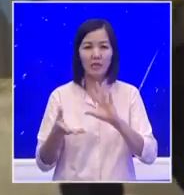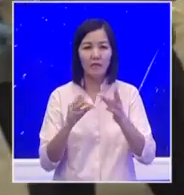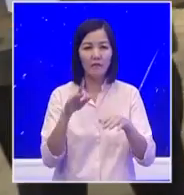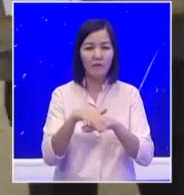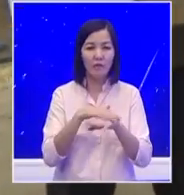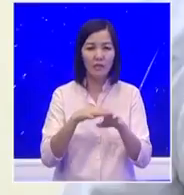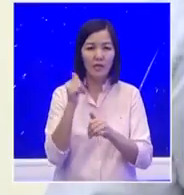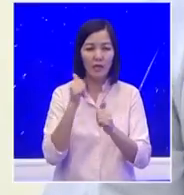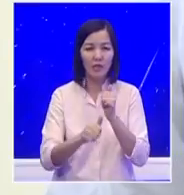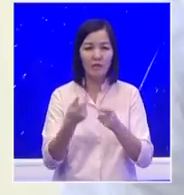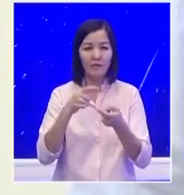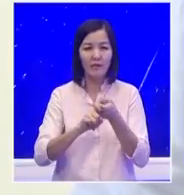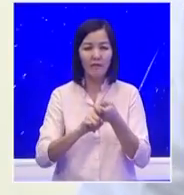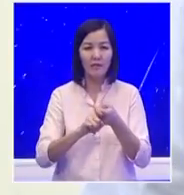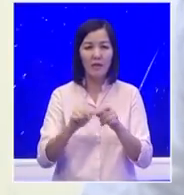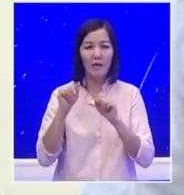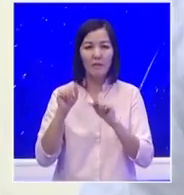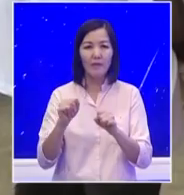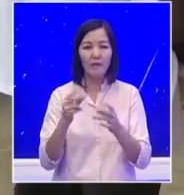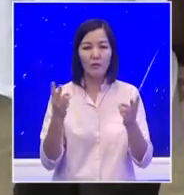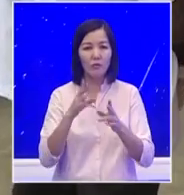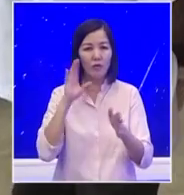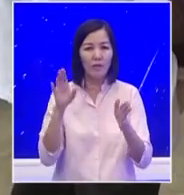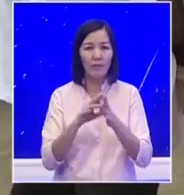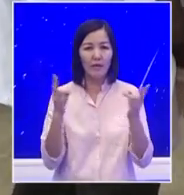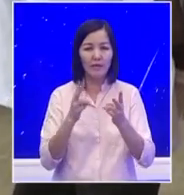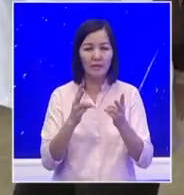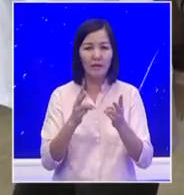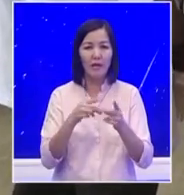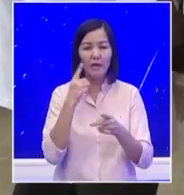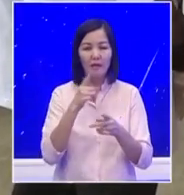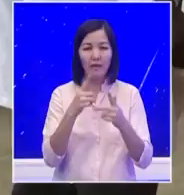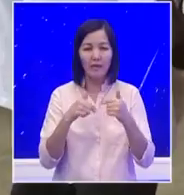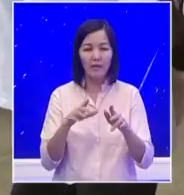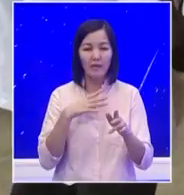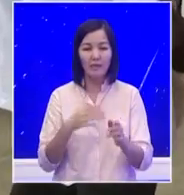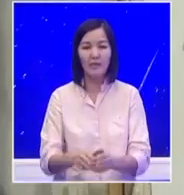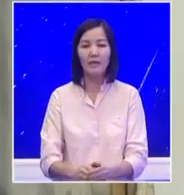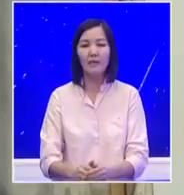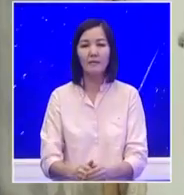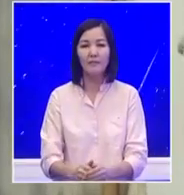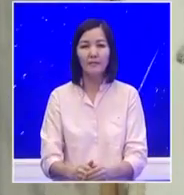руках у каждого. И пренебрегать профилактикой крайне опасно для всего общества, говорят организаторы.